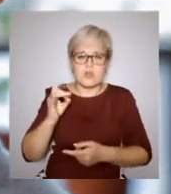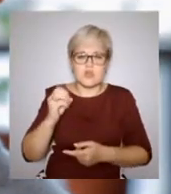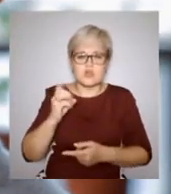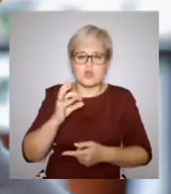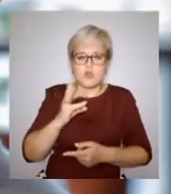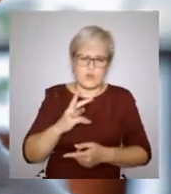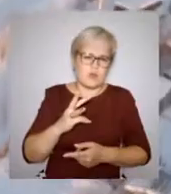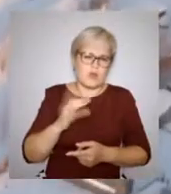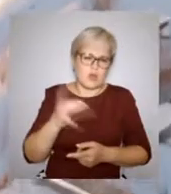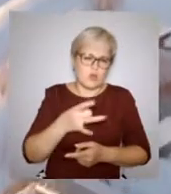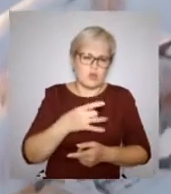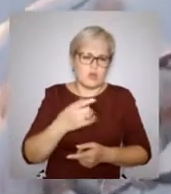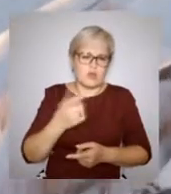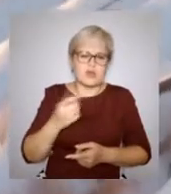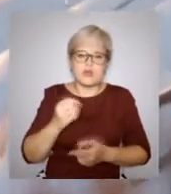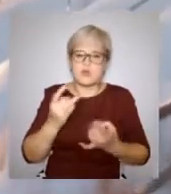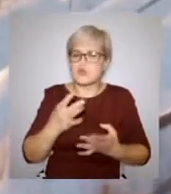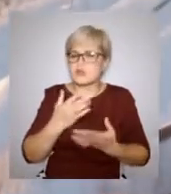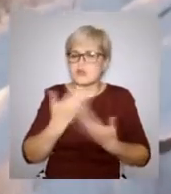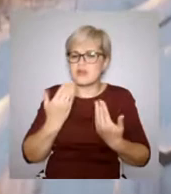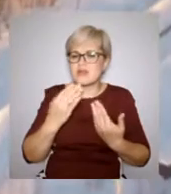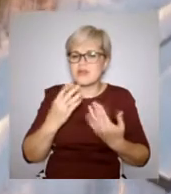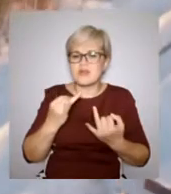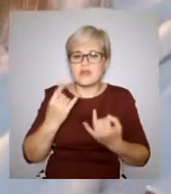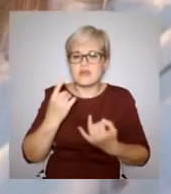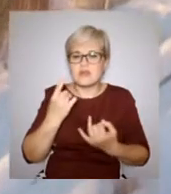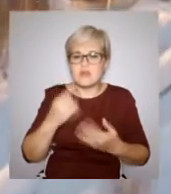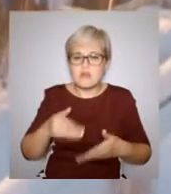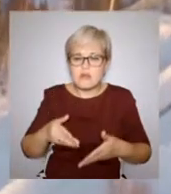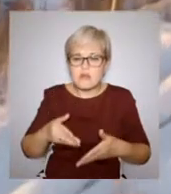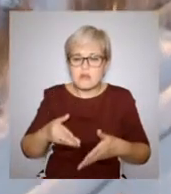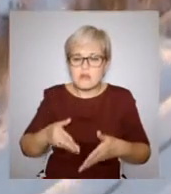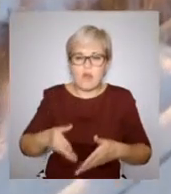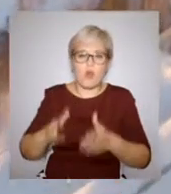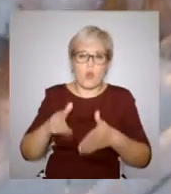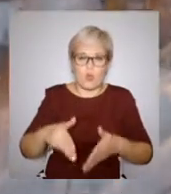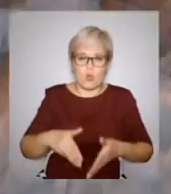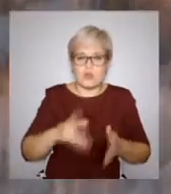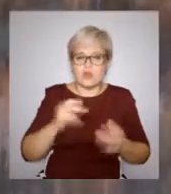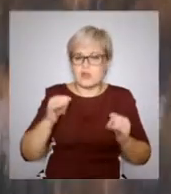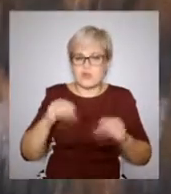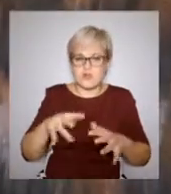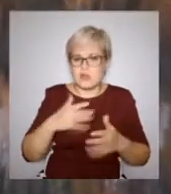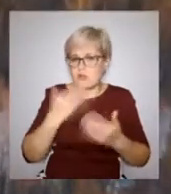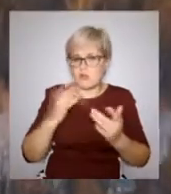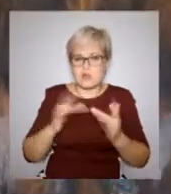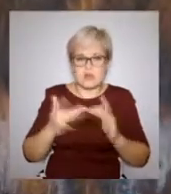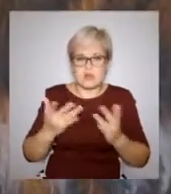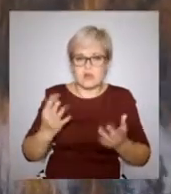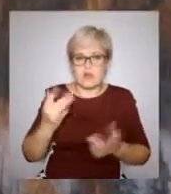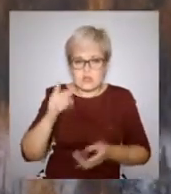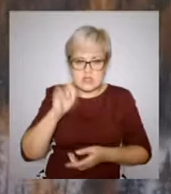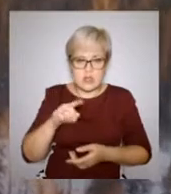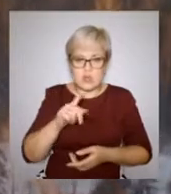просто не течет где нет дорог миссии это не интернету ног знаете люди там много сильней намного